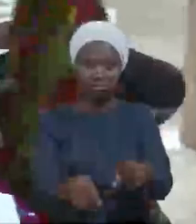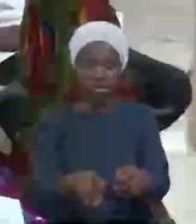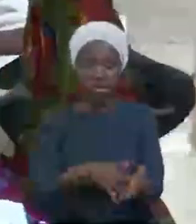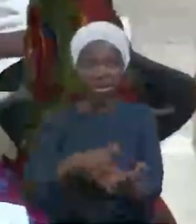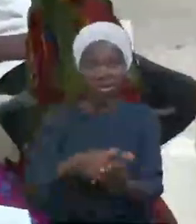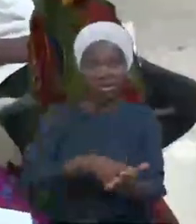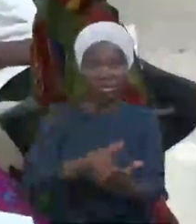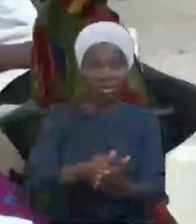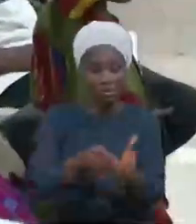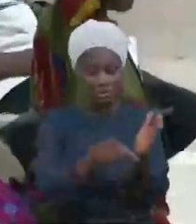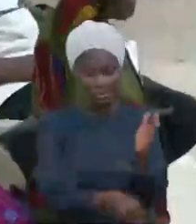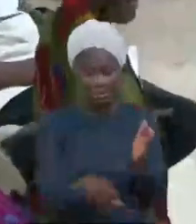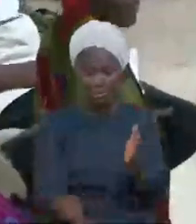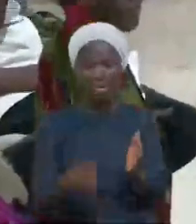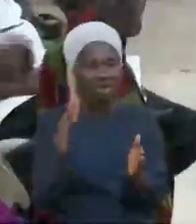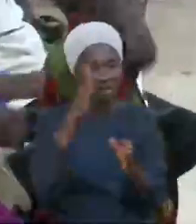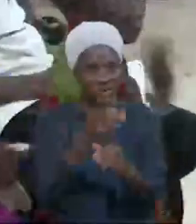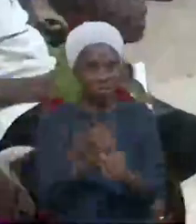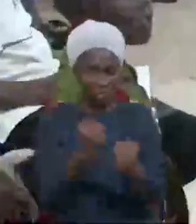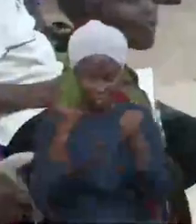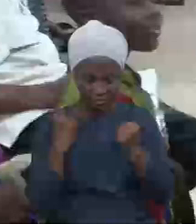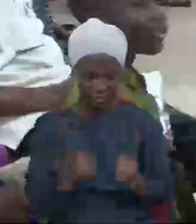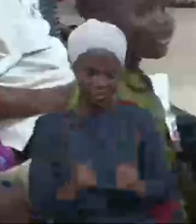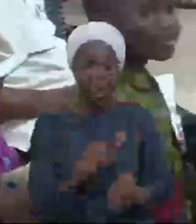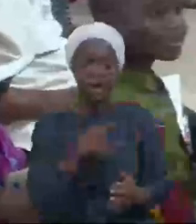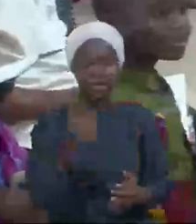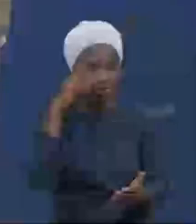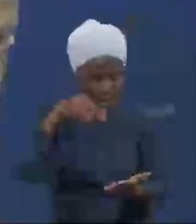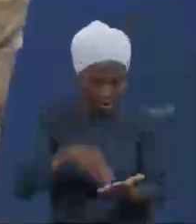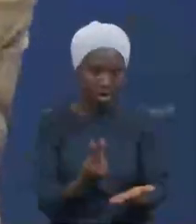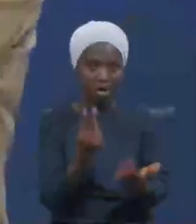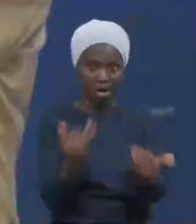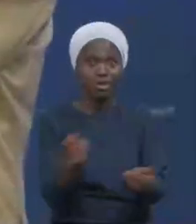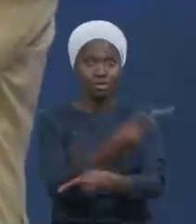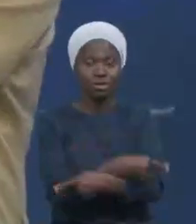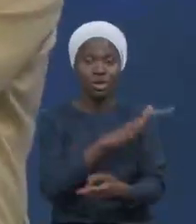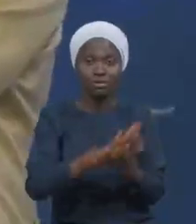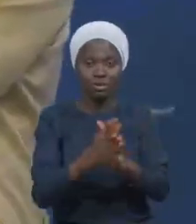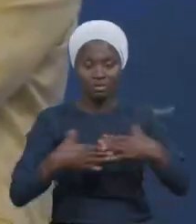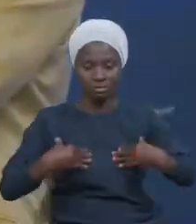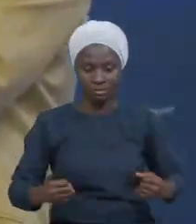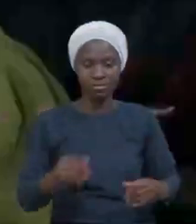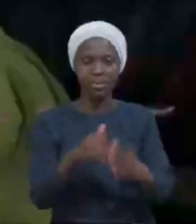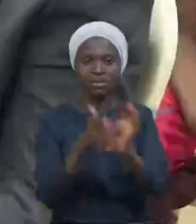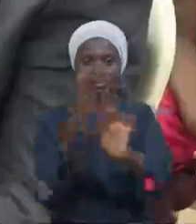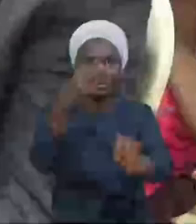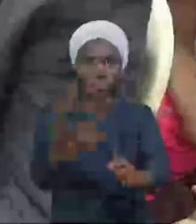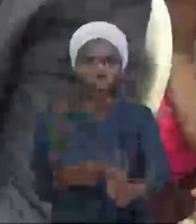paralysés, recevront la force. Tu vas te lever aujourd'hui et tu seras guéri au nom de